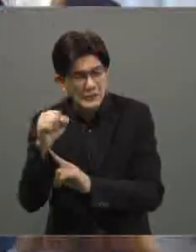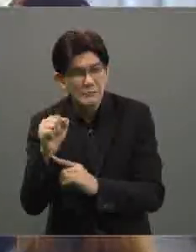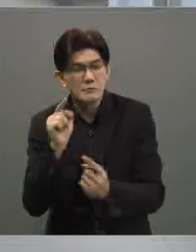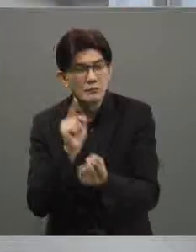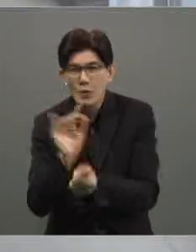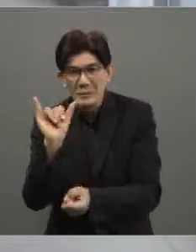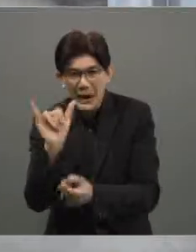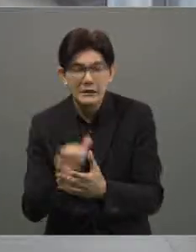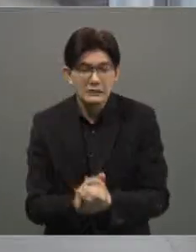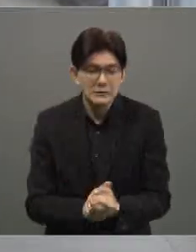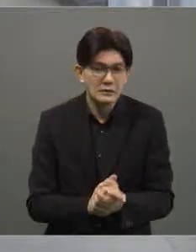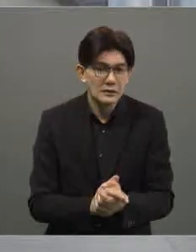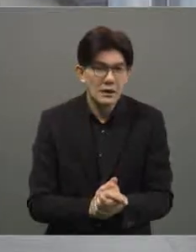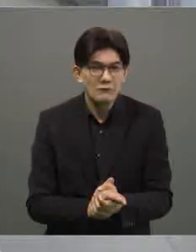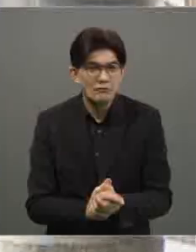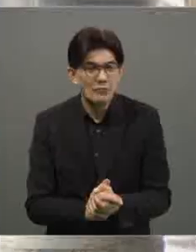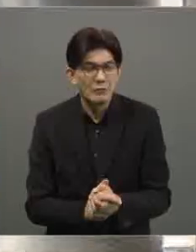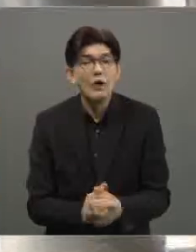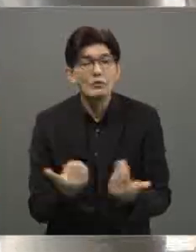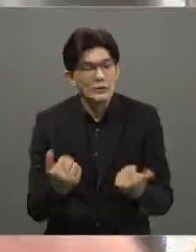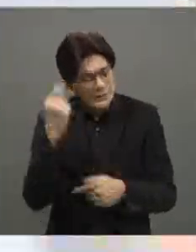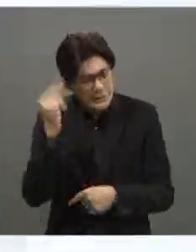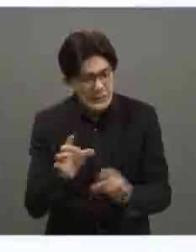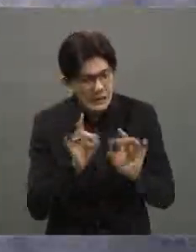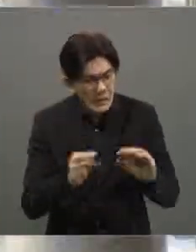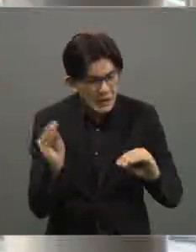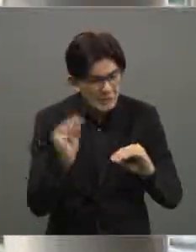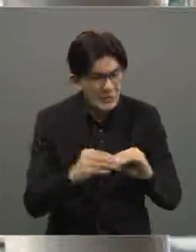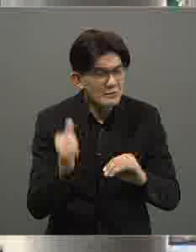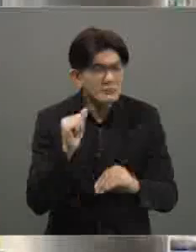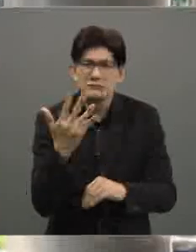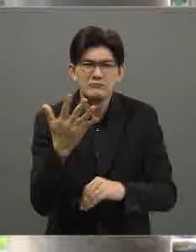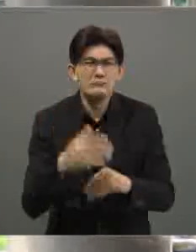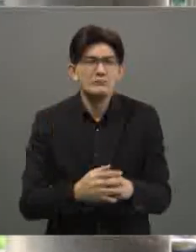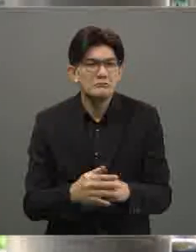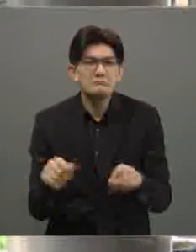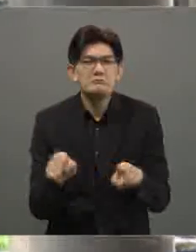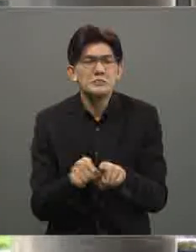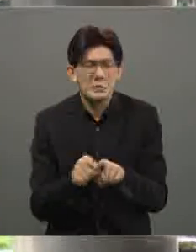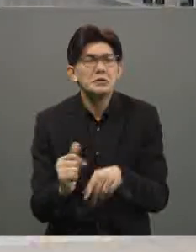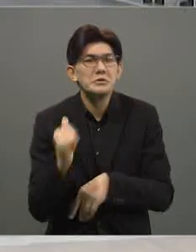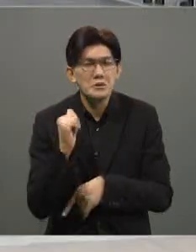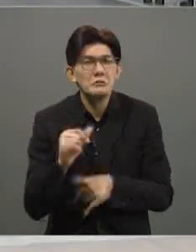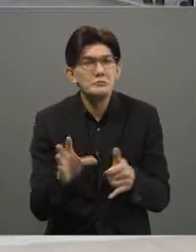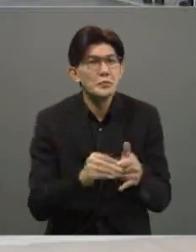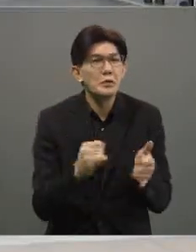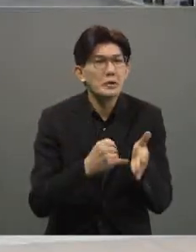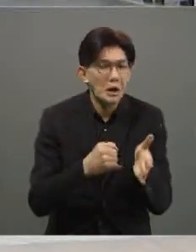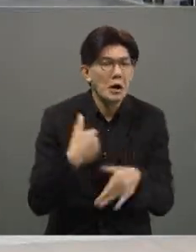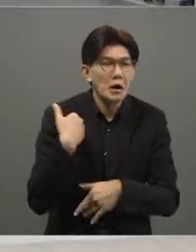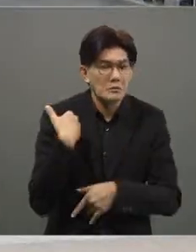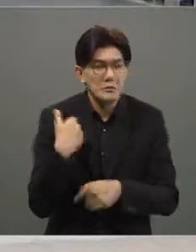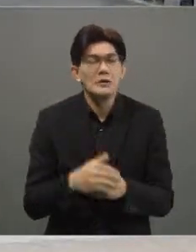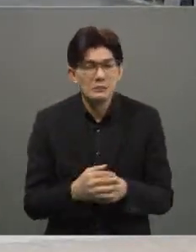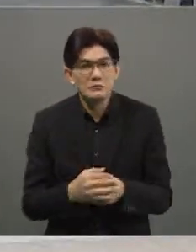แล้วก็ยังไม่พบว่ามันจะมีความรุนแรงเพิ่มขึ้นจากสายพันธุ์เดิมพูดง่ายๆก็คือสายพันธุ์ย่อยของอิอนที่มันยังติดง่ายนะฮะแต่ว่าก็